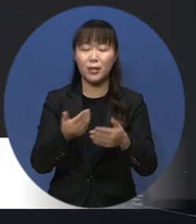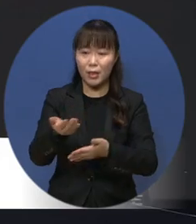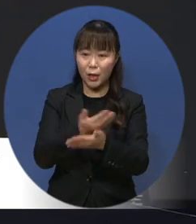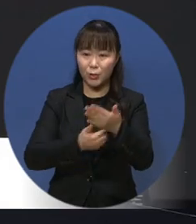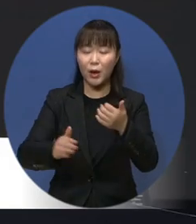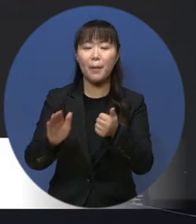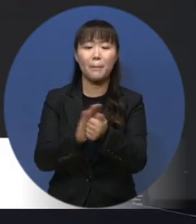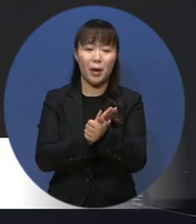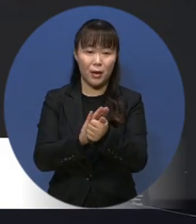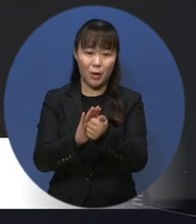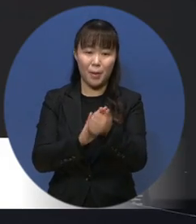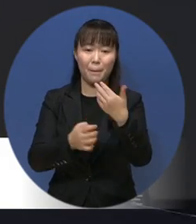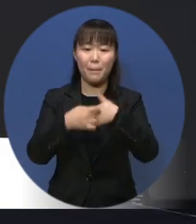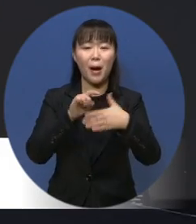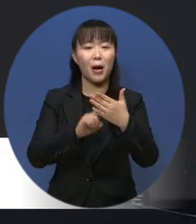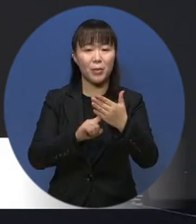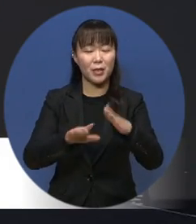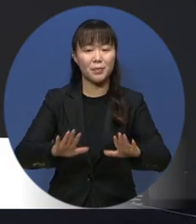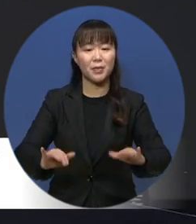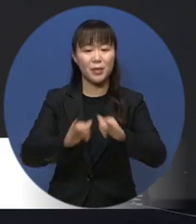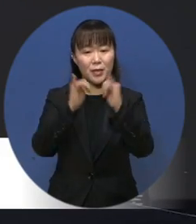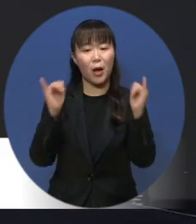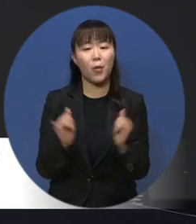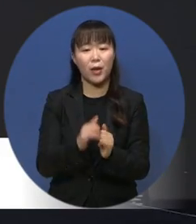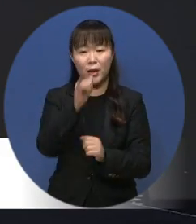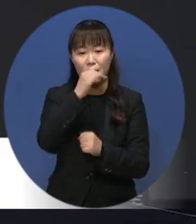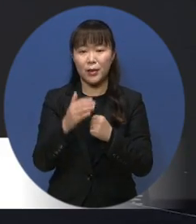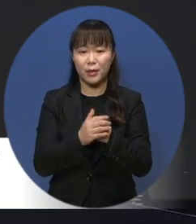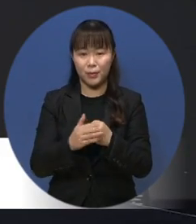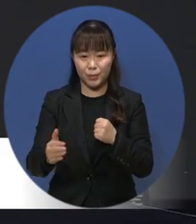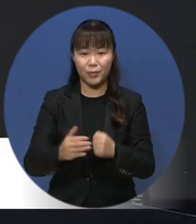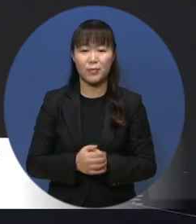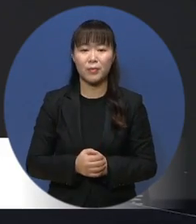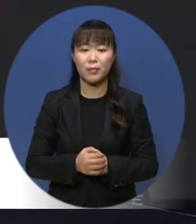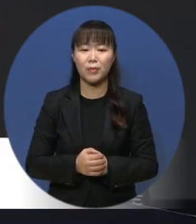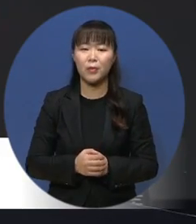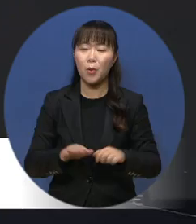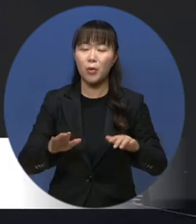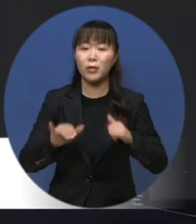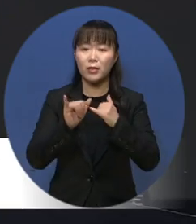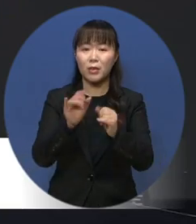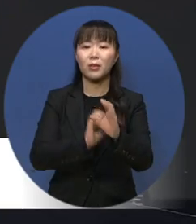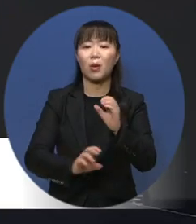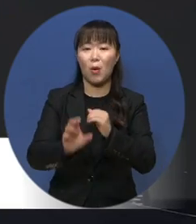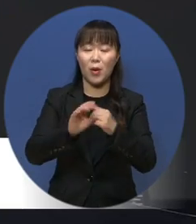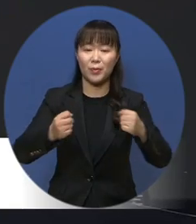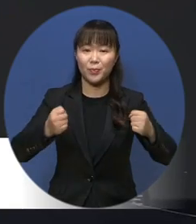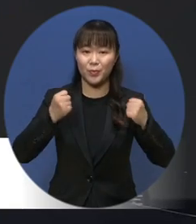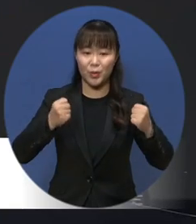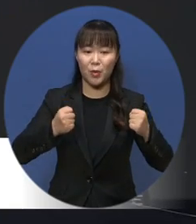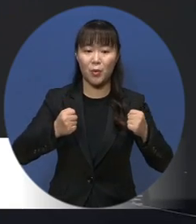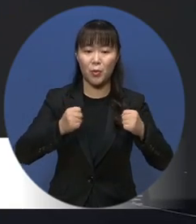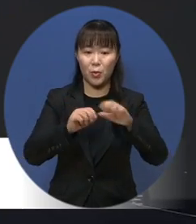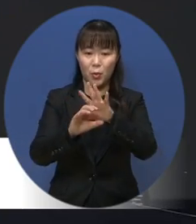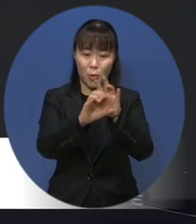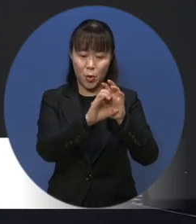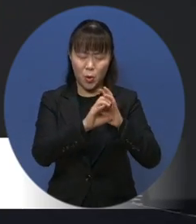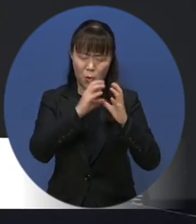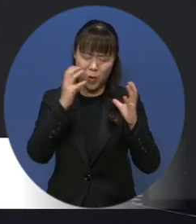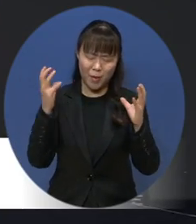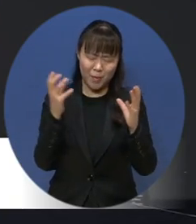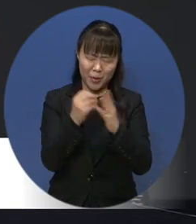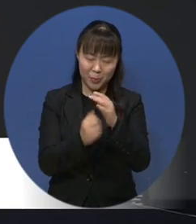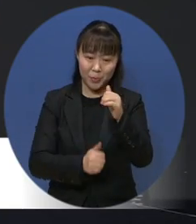마음이 우리 사회에 있었기 때문이 아닌가 싶습니다. 오늘 상은 더욱더 힘을 내주셔서 우리가 코로나19를